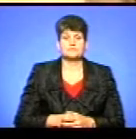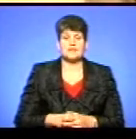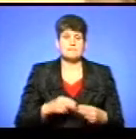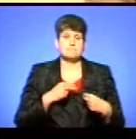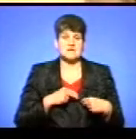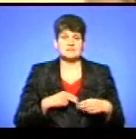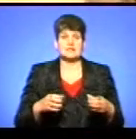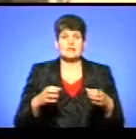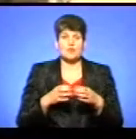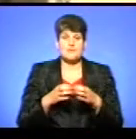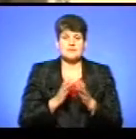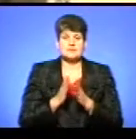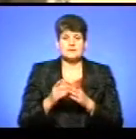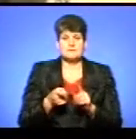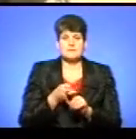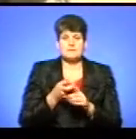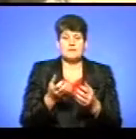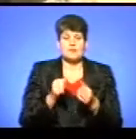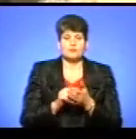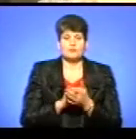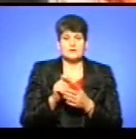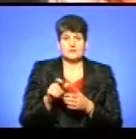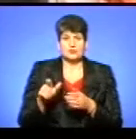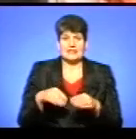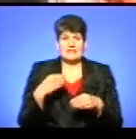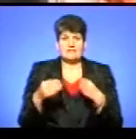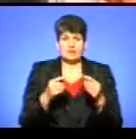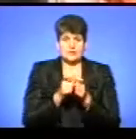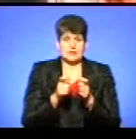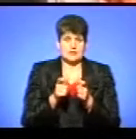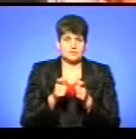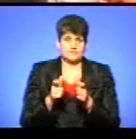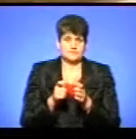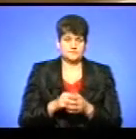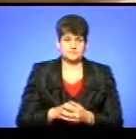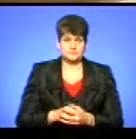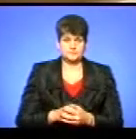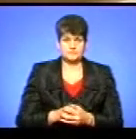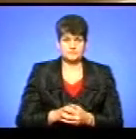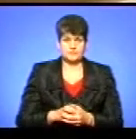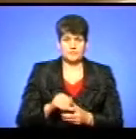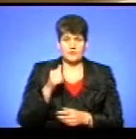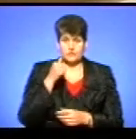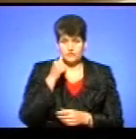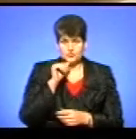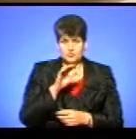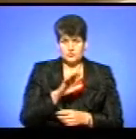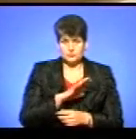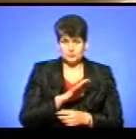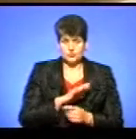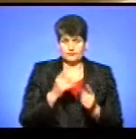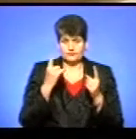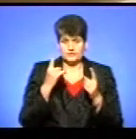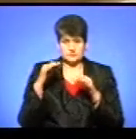Працівники компанії «Системний зв'язок» приймають документи у людей і видають картки. Вчора вже була досить великий